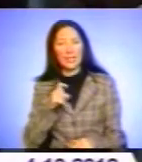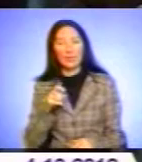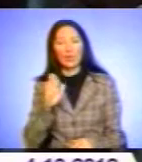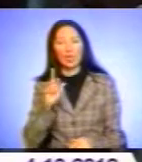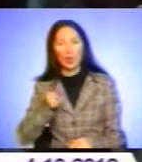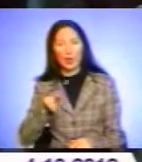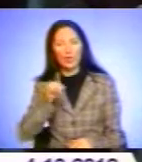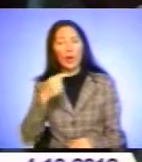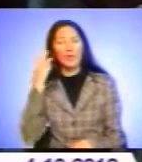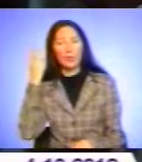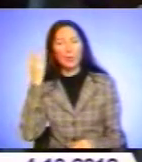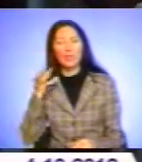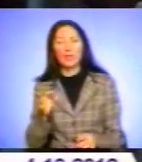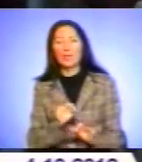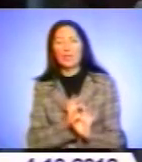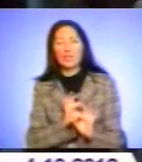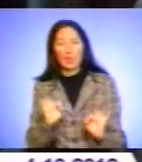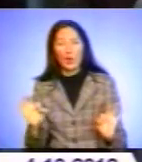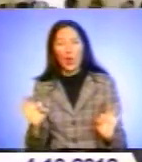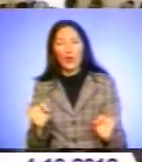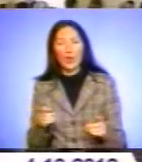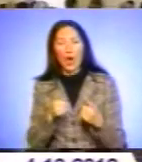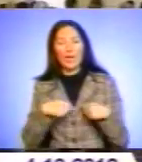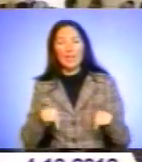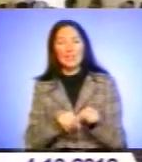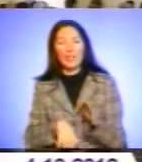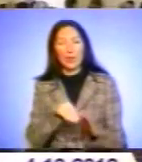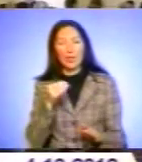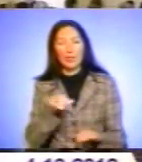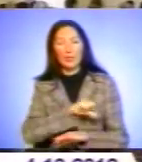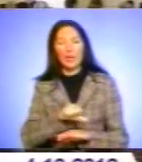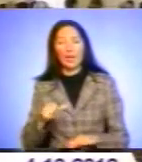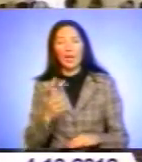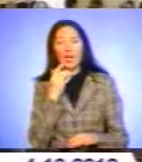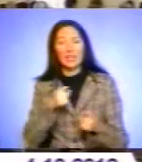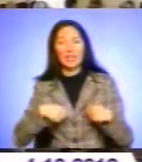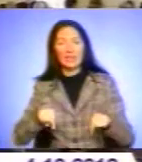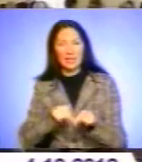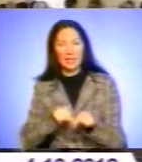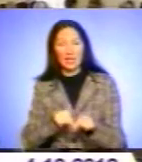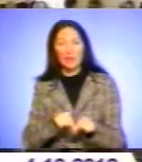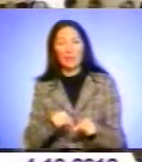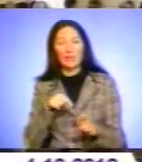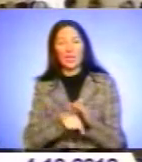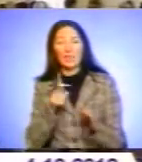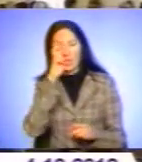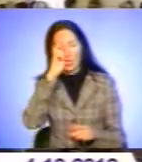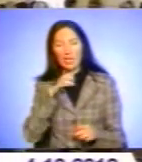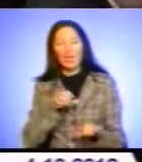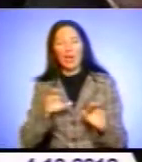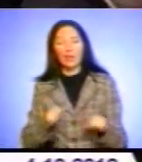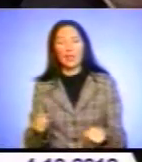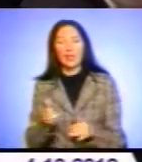дипломатів зразкової організації виборів на закордонних дільницях. Всередині ж країни влада неодмінно забезпечить рівні можливості для усіх